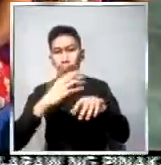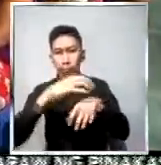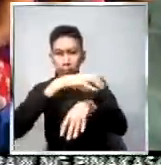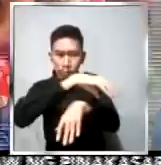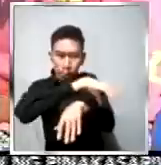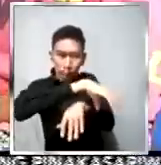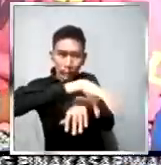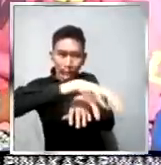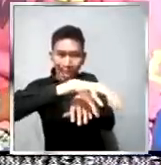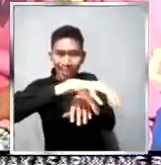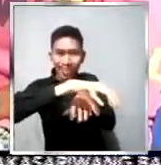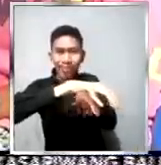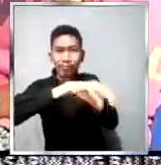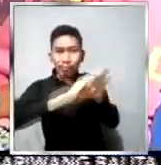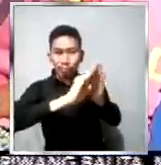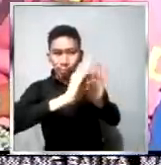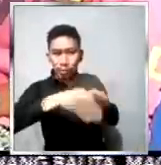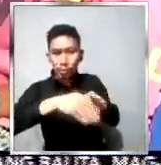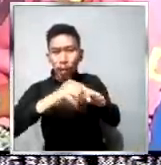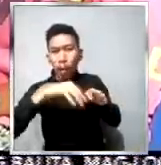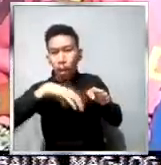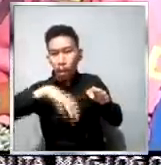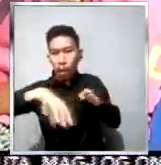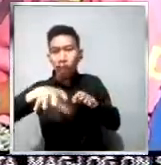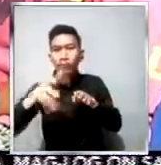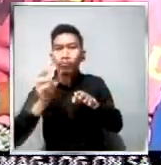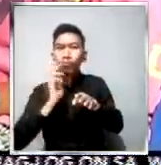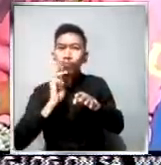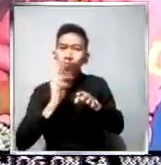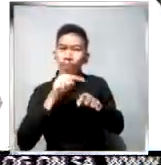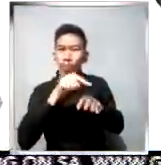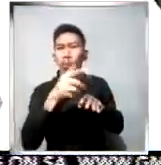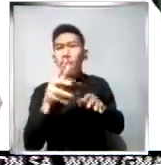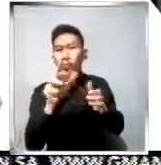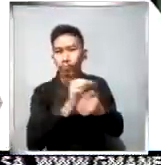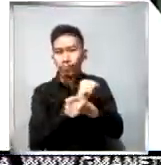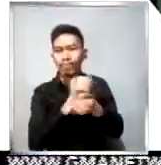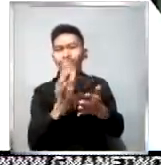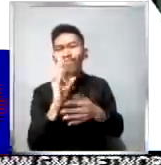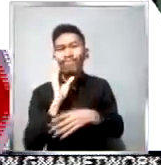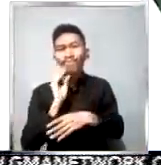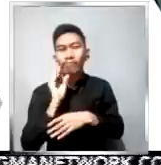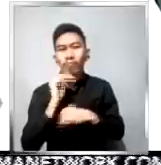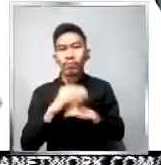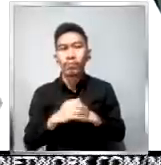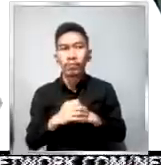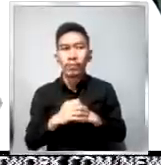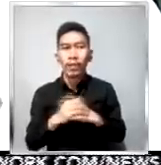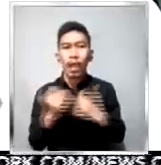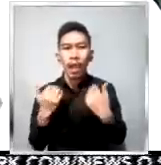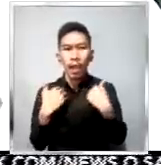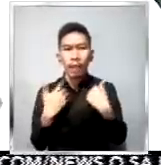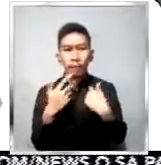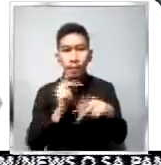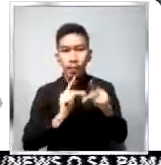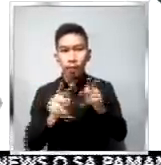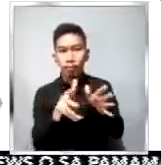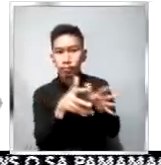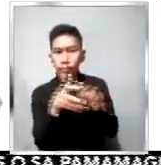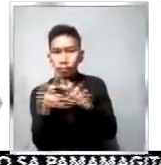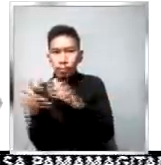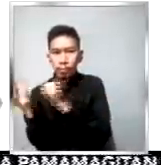preemptive evacuation sa mga critical area gaya sa Barangay Lingga. Simula pa naman nung bata ko kami. Eh talaga naman nung nakakatakot